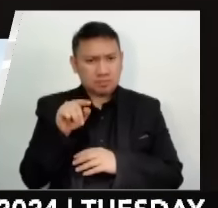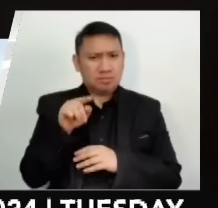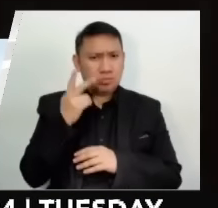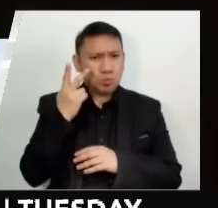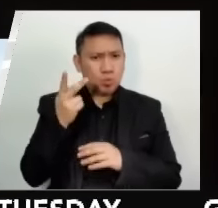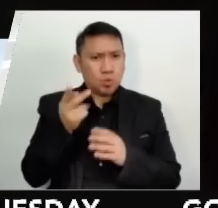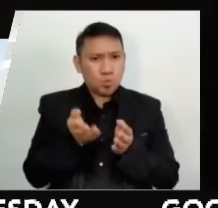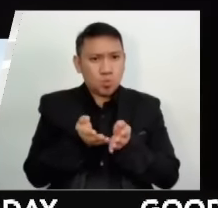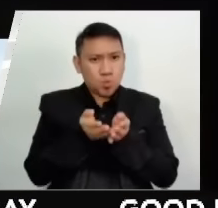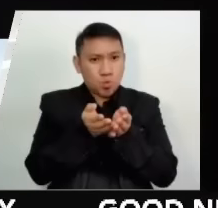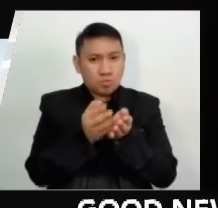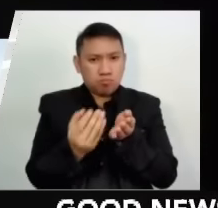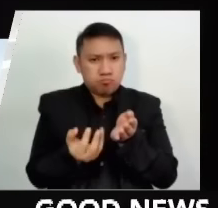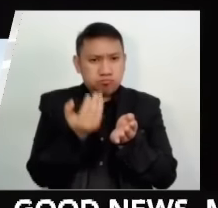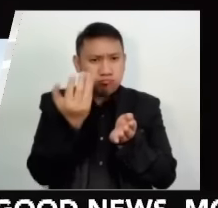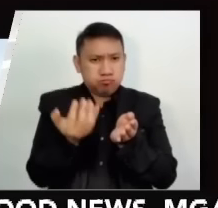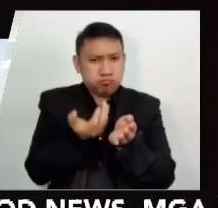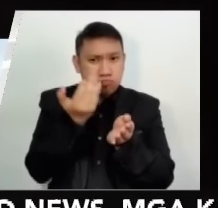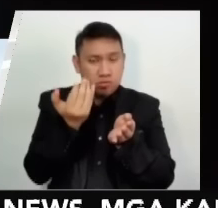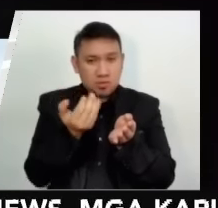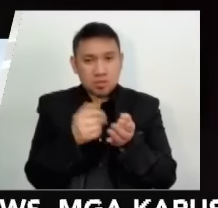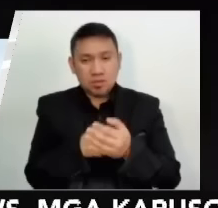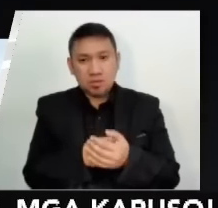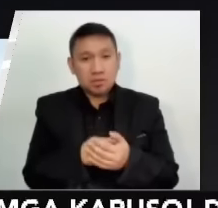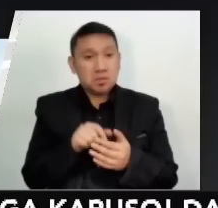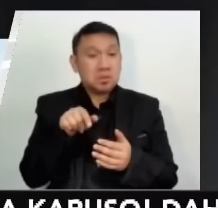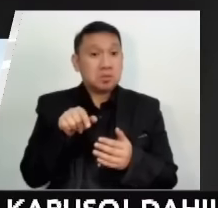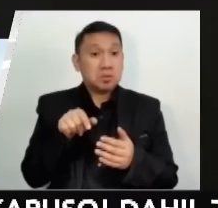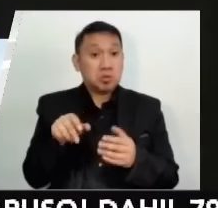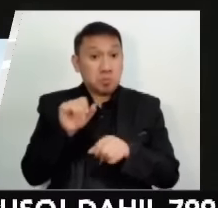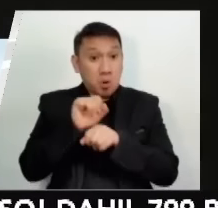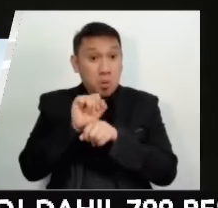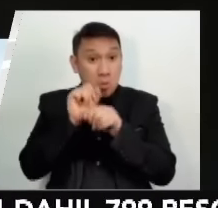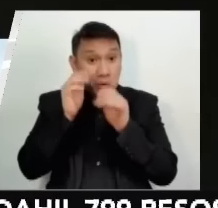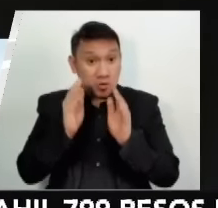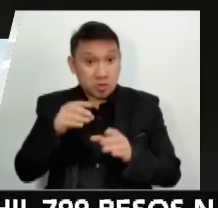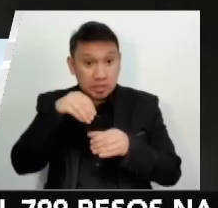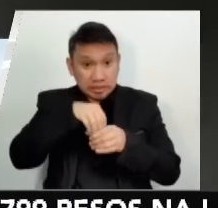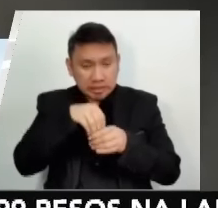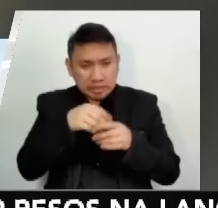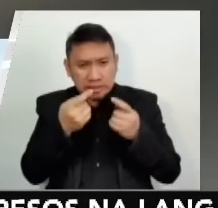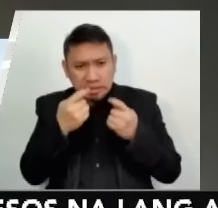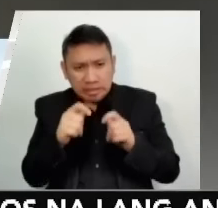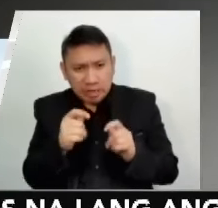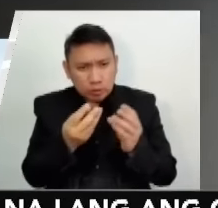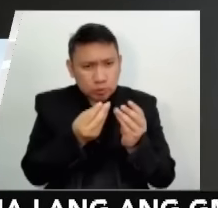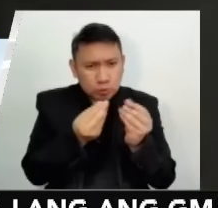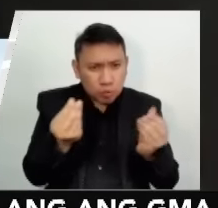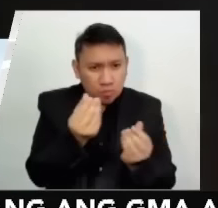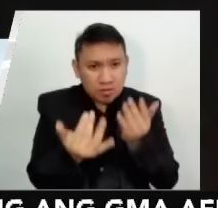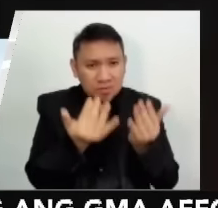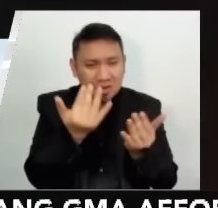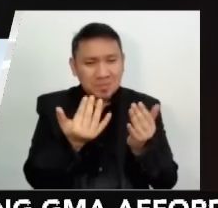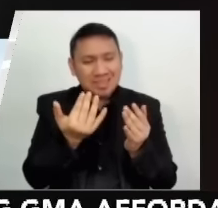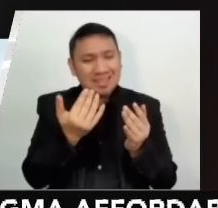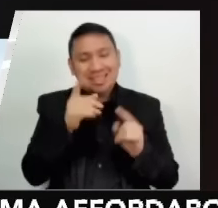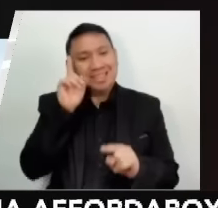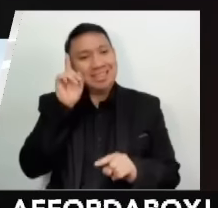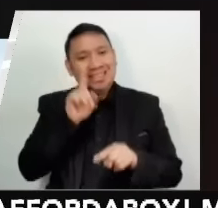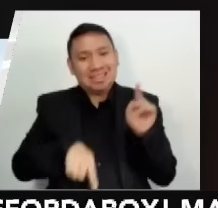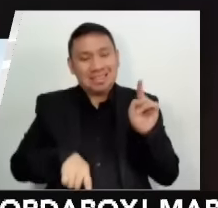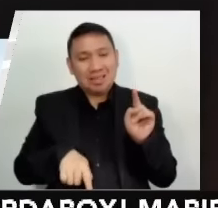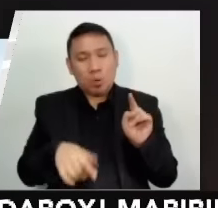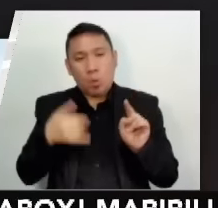vessel sinubukan pa raw ng ilang stay in na empleyado na apulahin ng apoy pero hindi kinaya kaya tumawag na sila ng tulong sa bfp